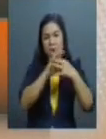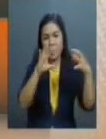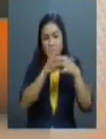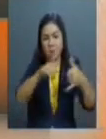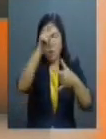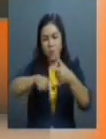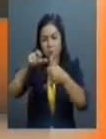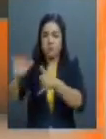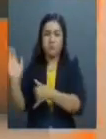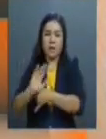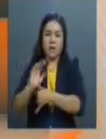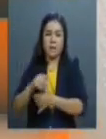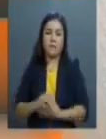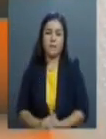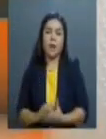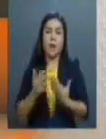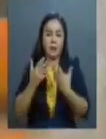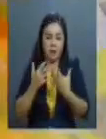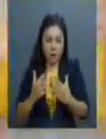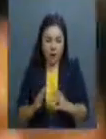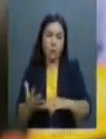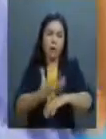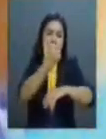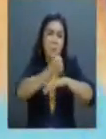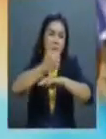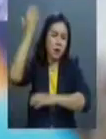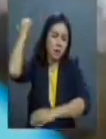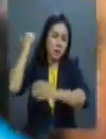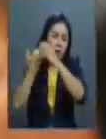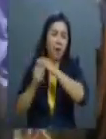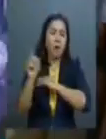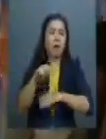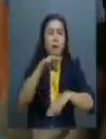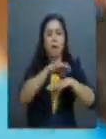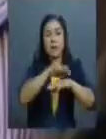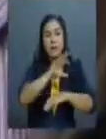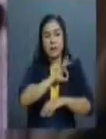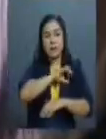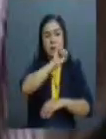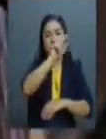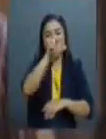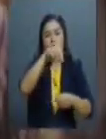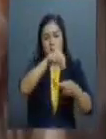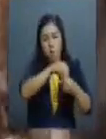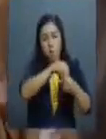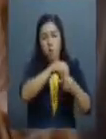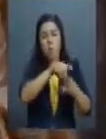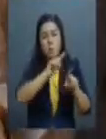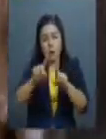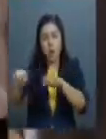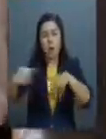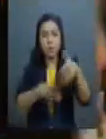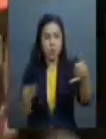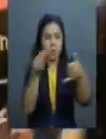ใดจากข้อมูลทางการเมืองในอดีตส่วนใหญ่ส.ข.จะเป็นคนในพื้นที่และได้รับเลือกตั้งจากประชาช